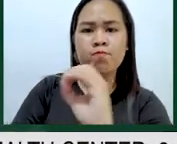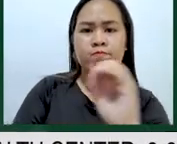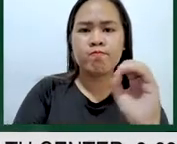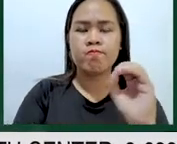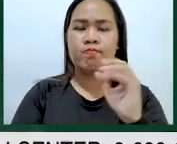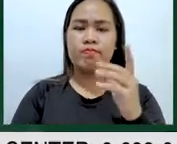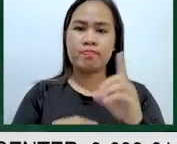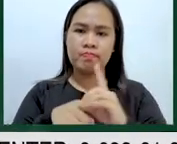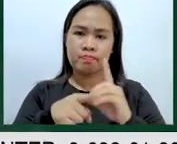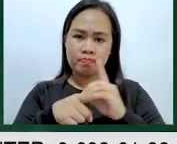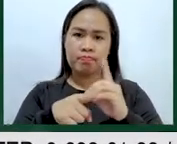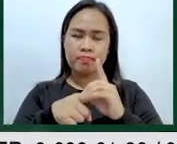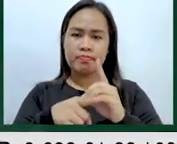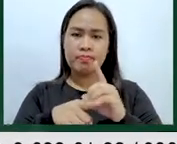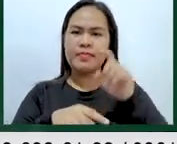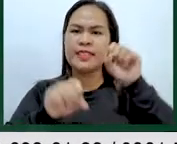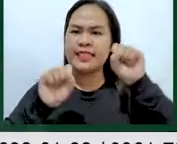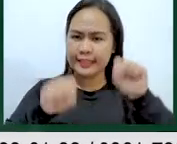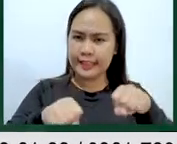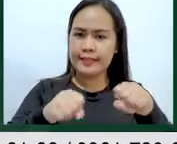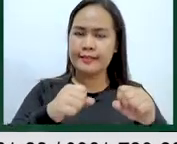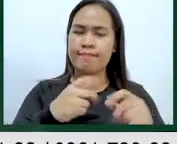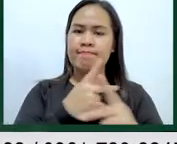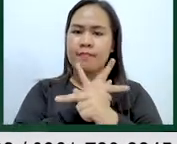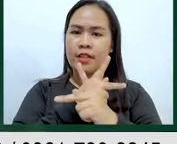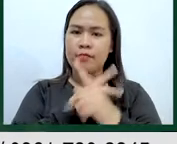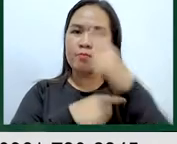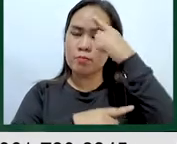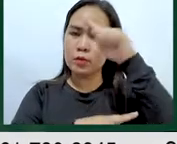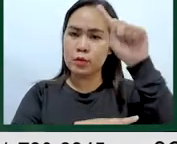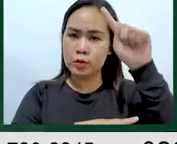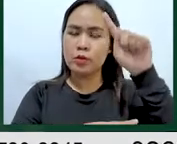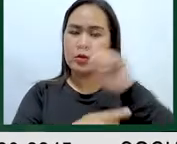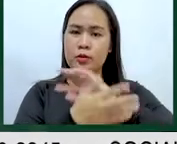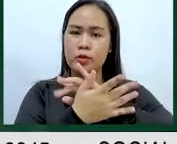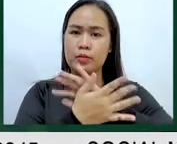para talunin po natin ang COVID-19. And speaking of disiplina, no,